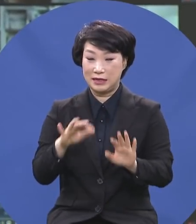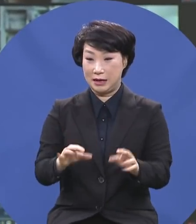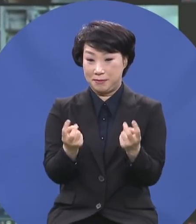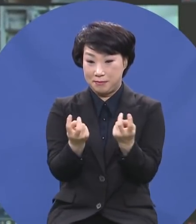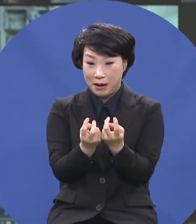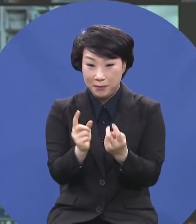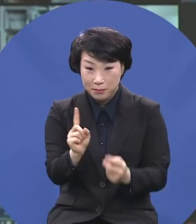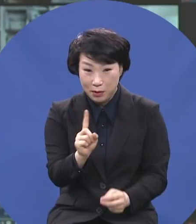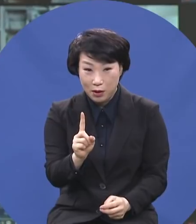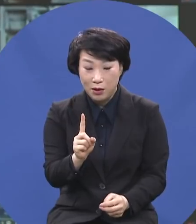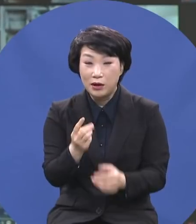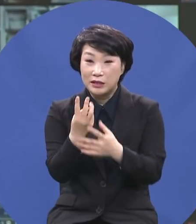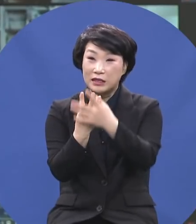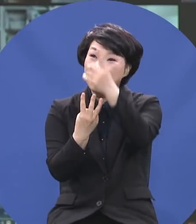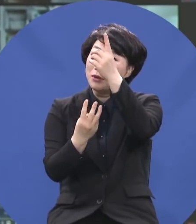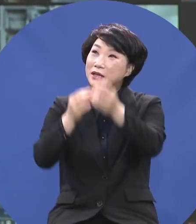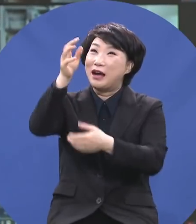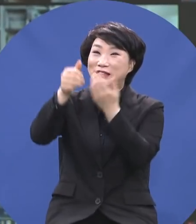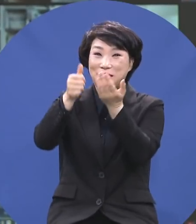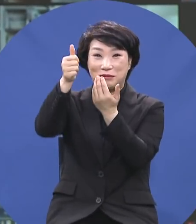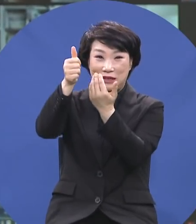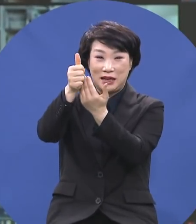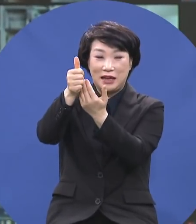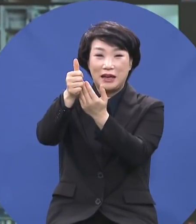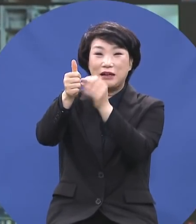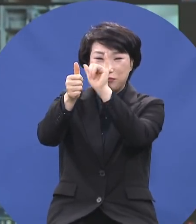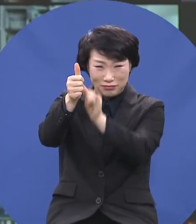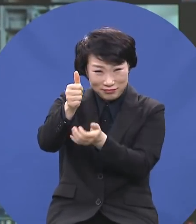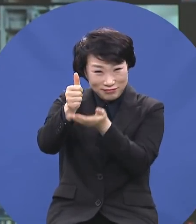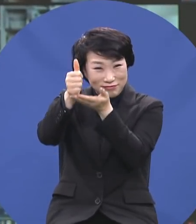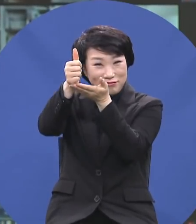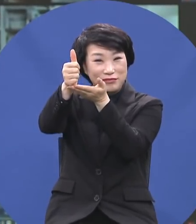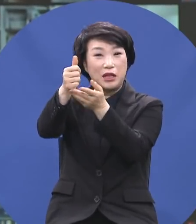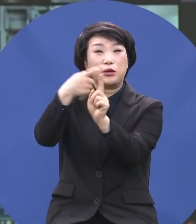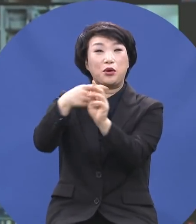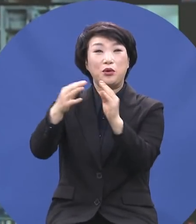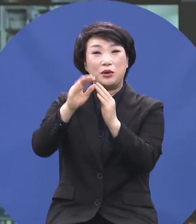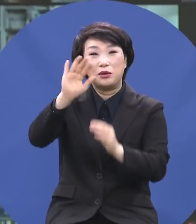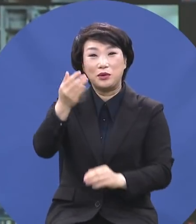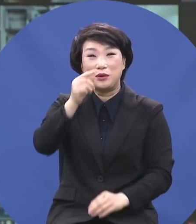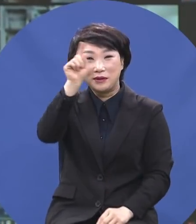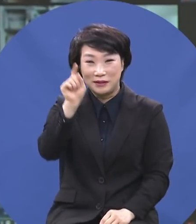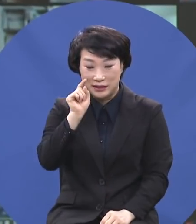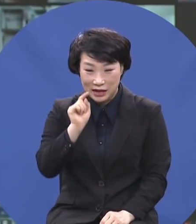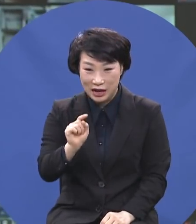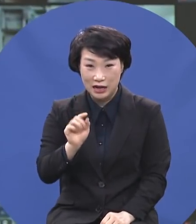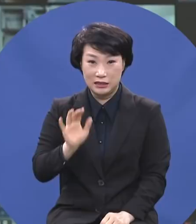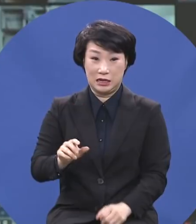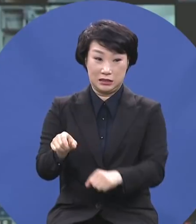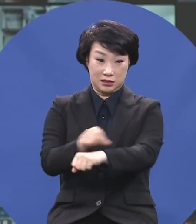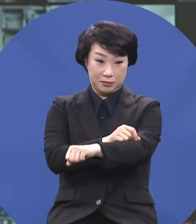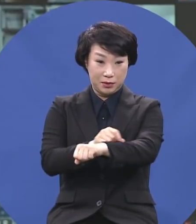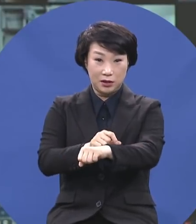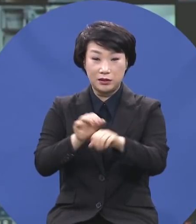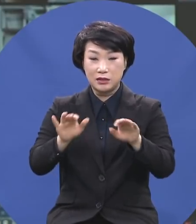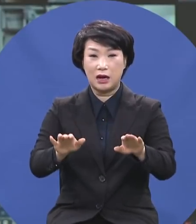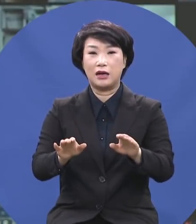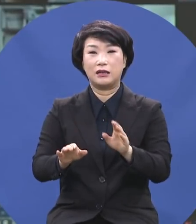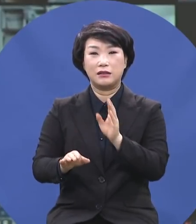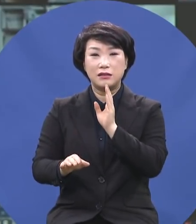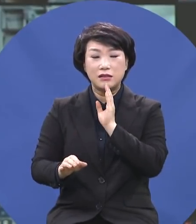어떻게 하면 삼위 하나님을 가장 우대하는 교회, 특별히